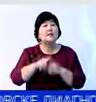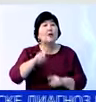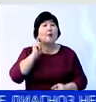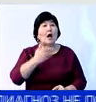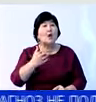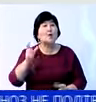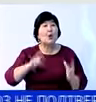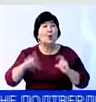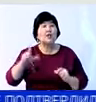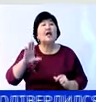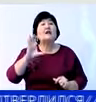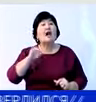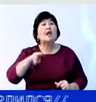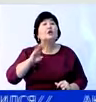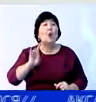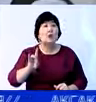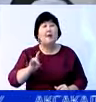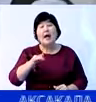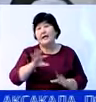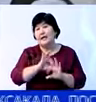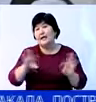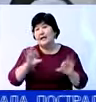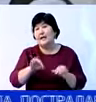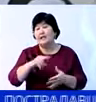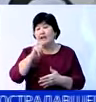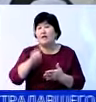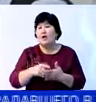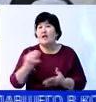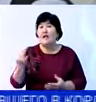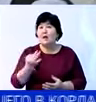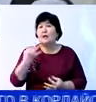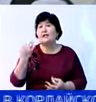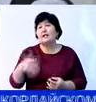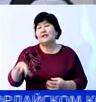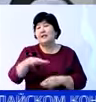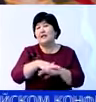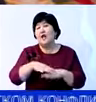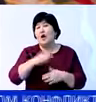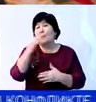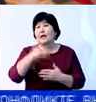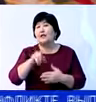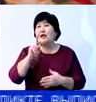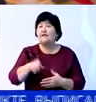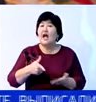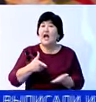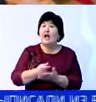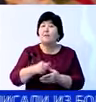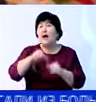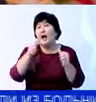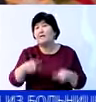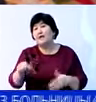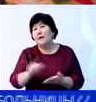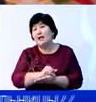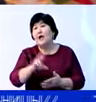молодежью, студентами и волонтерами. Они разъяснили вопросы, которые наиболее интересуют население – порядок взыскания алиментов, оформление документов